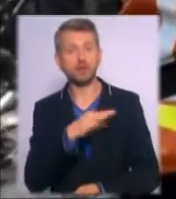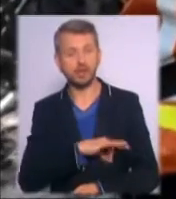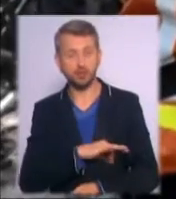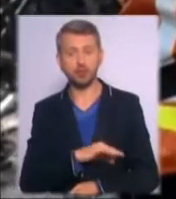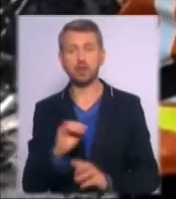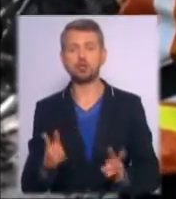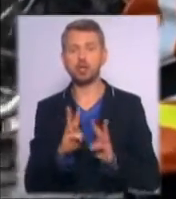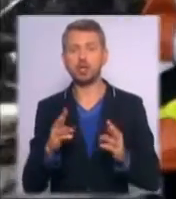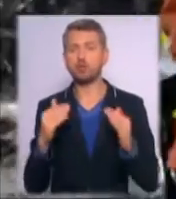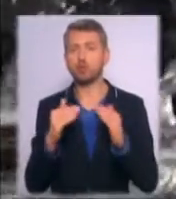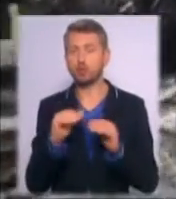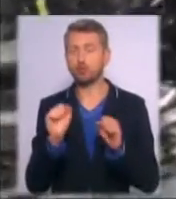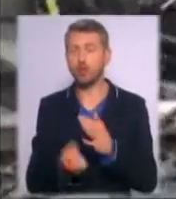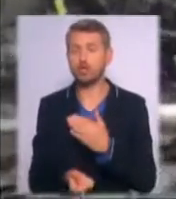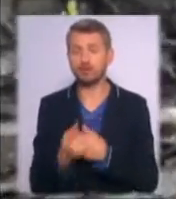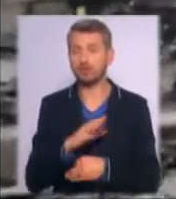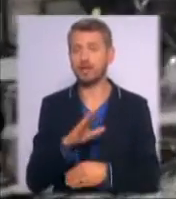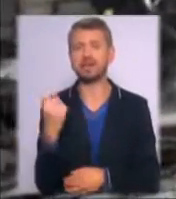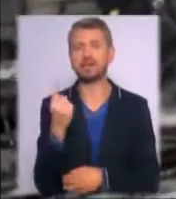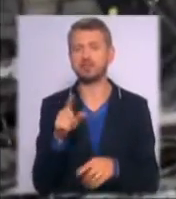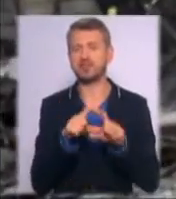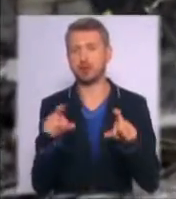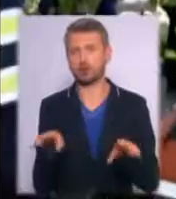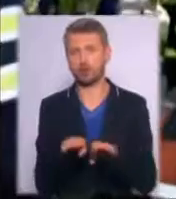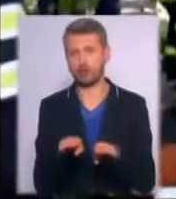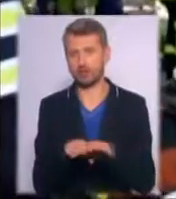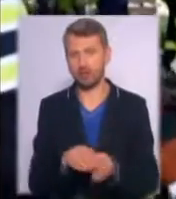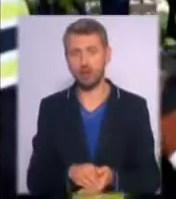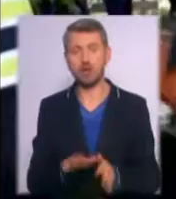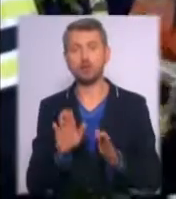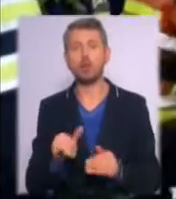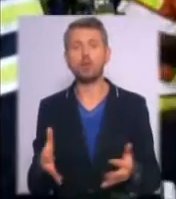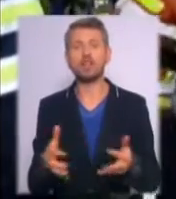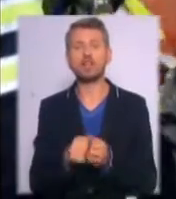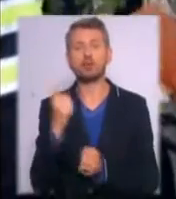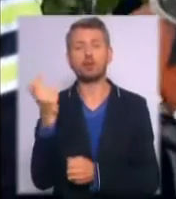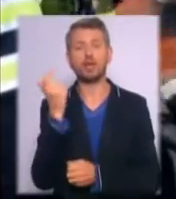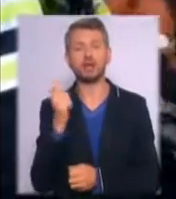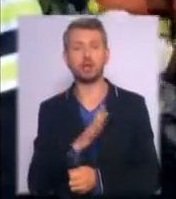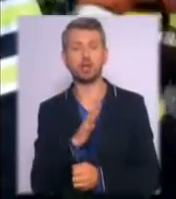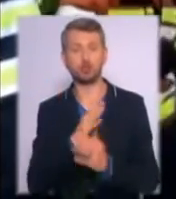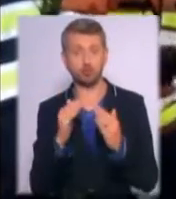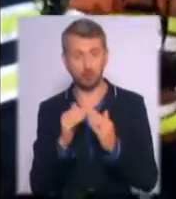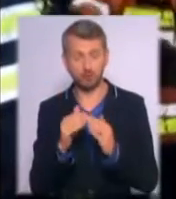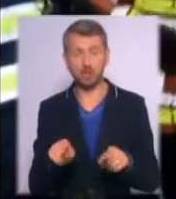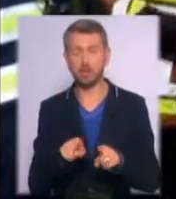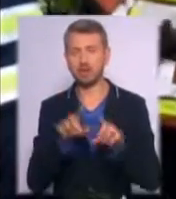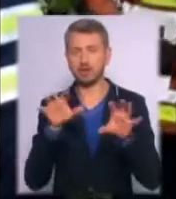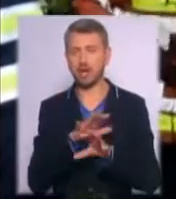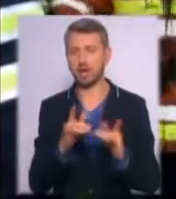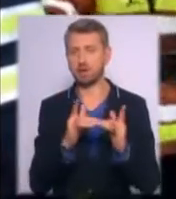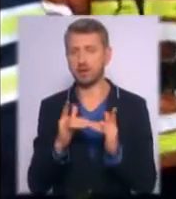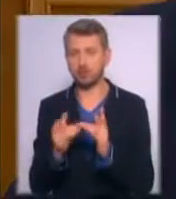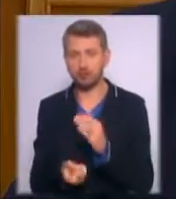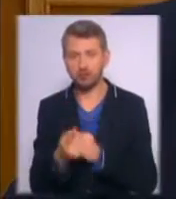згорілий будинок може виявитися не єдиним закладом подібного типу. Лише у затриманого власника колишньої будівлі таких нелегальних пансіонатів